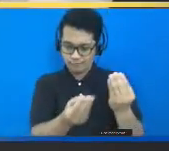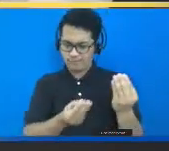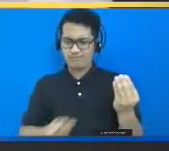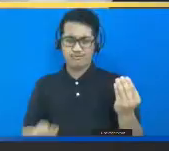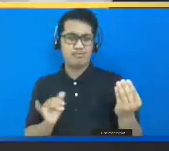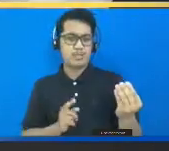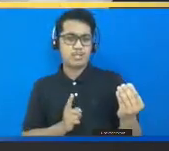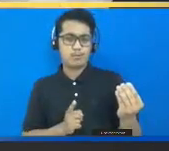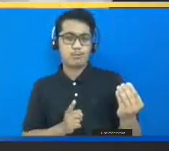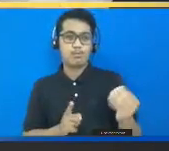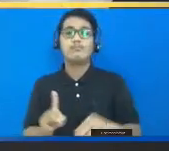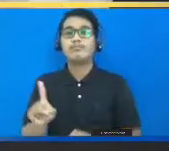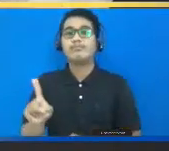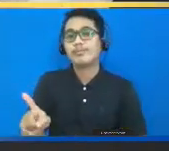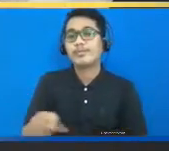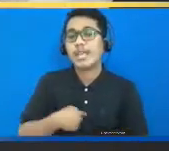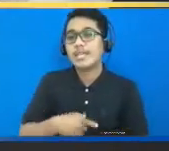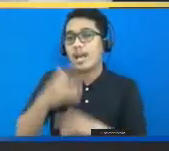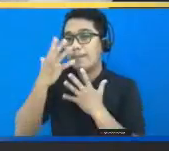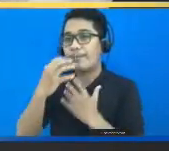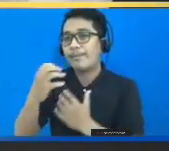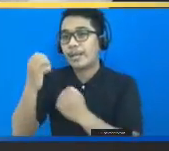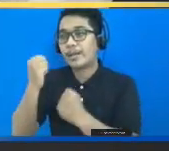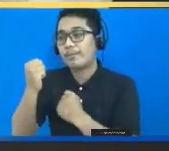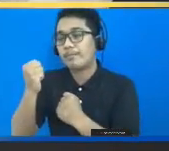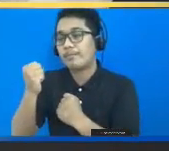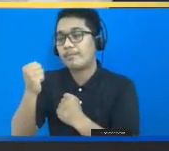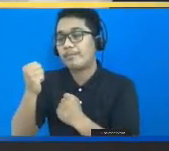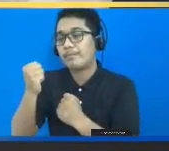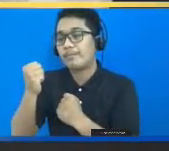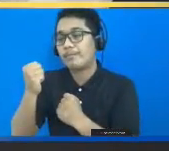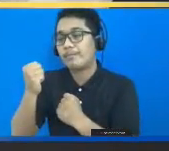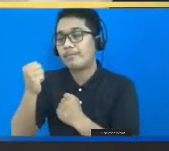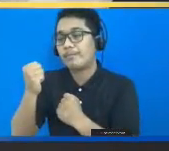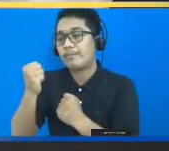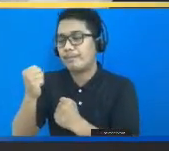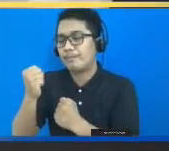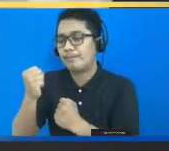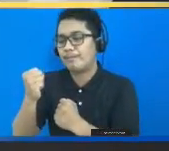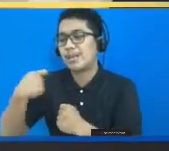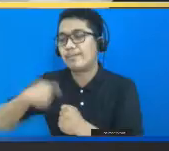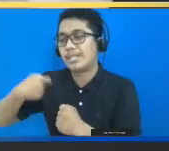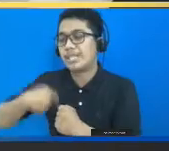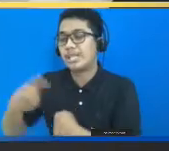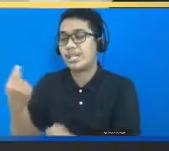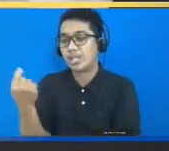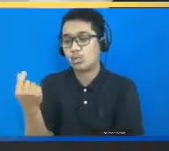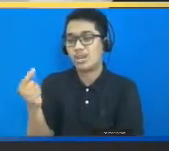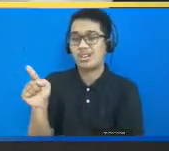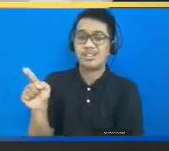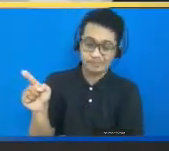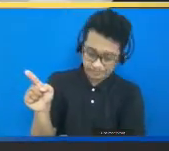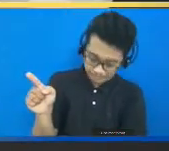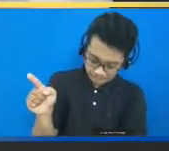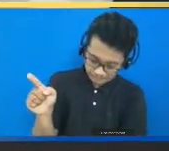begitu nah Oleh karena itu saya berharap kementerian keuangan